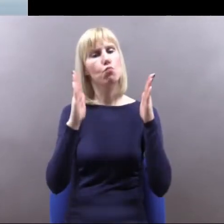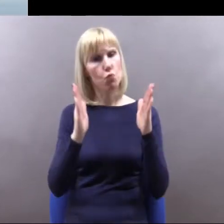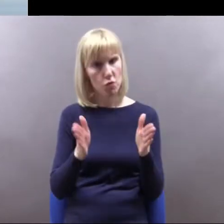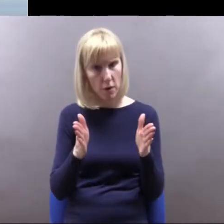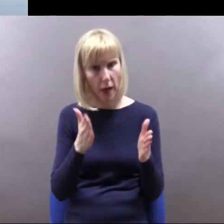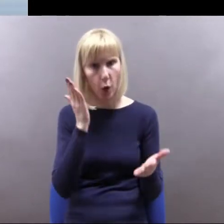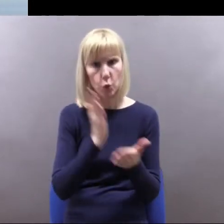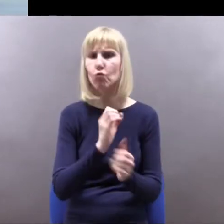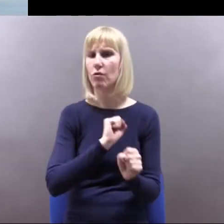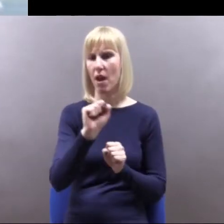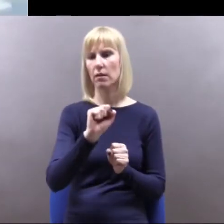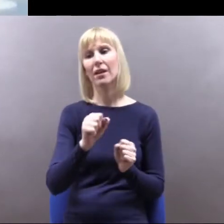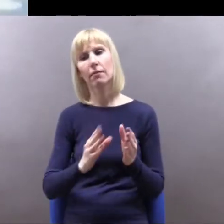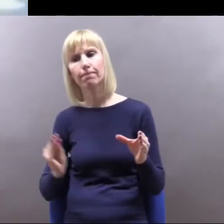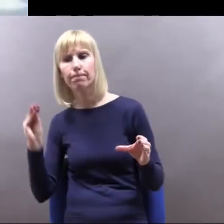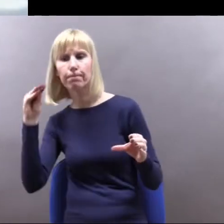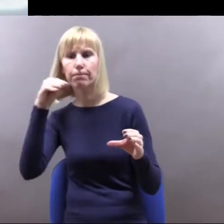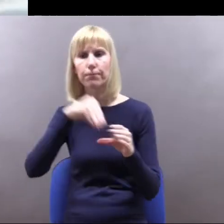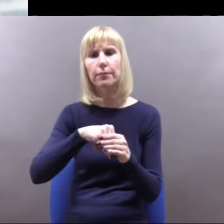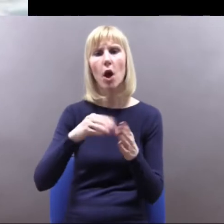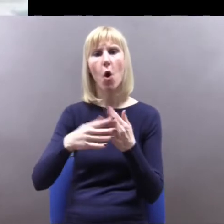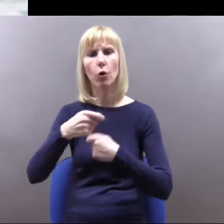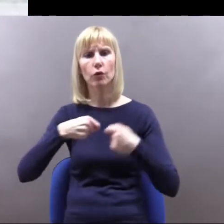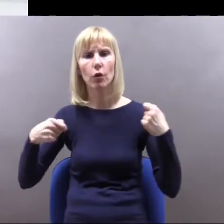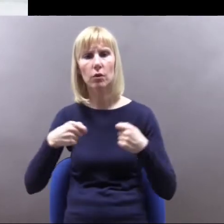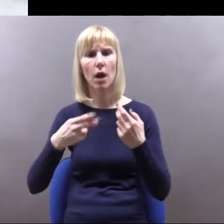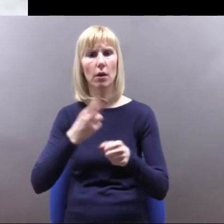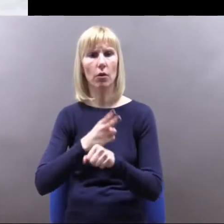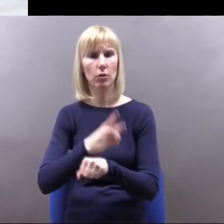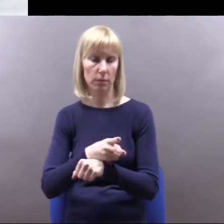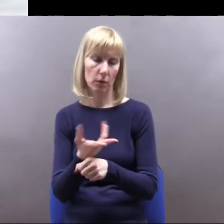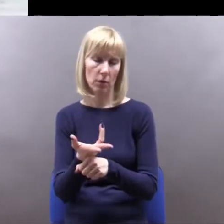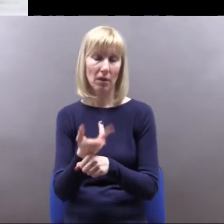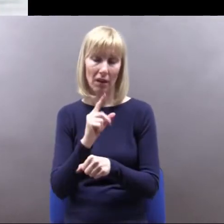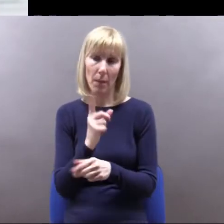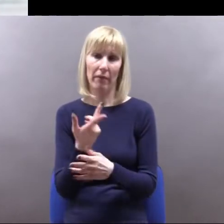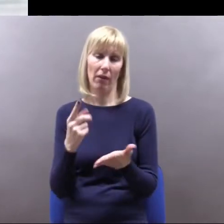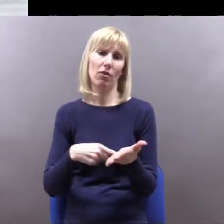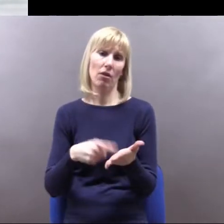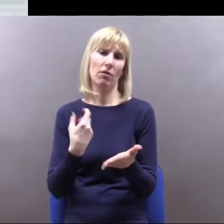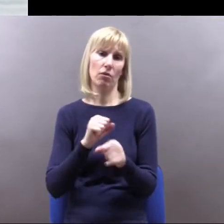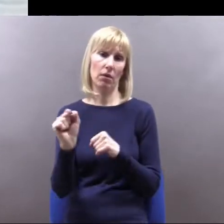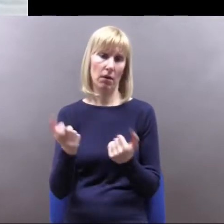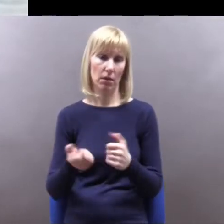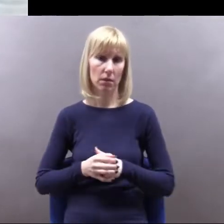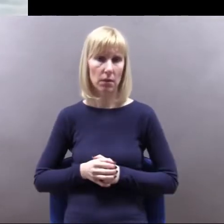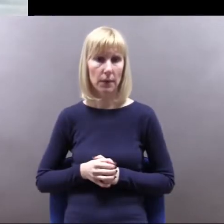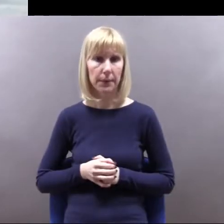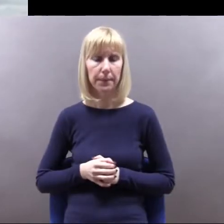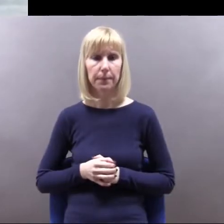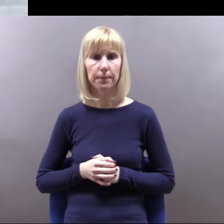jeśli budynek już istnieje i szukamy do niego rozwiązania dostępnościowego, co zdarza się częściej